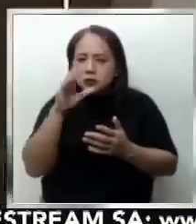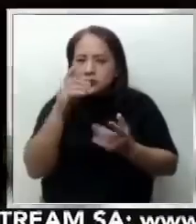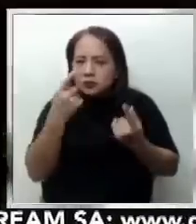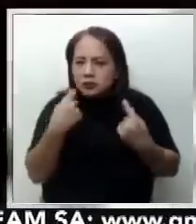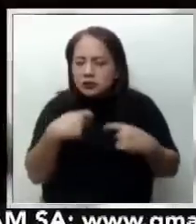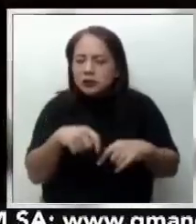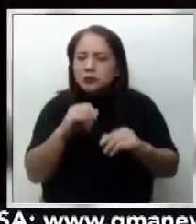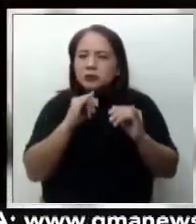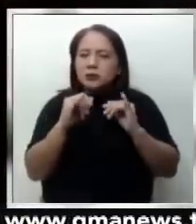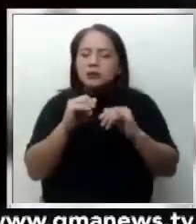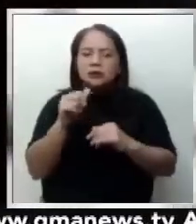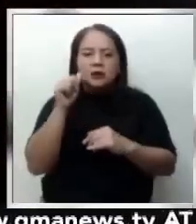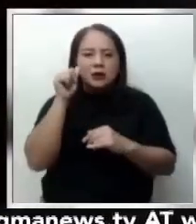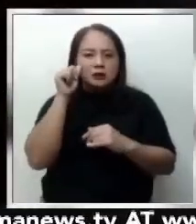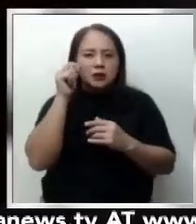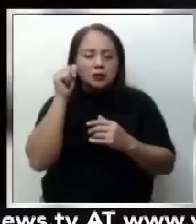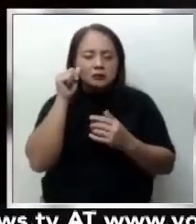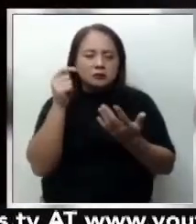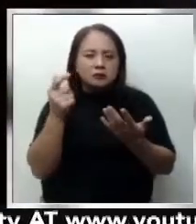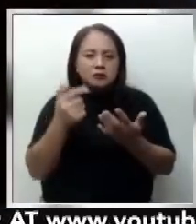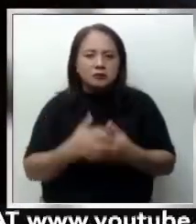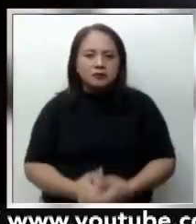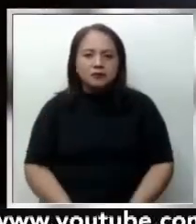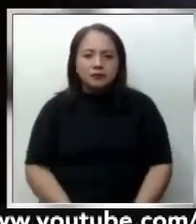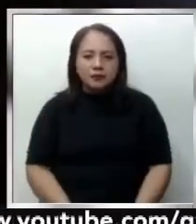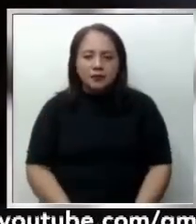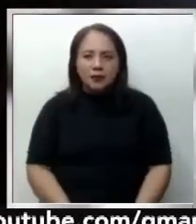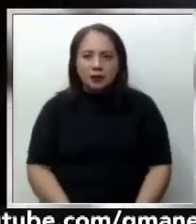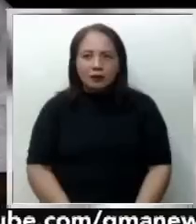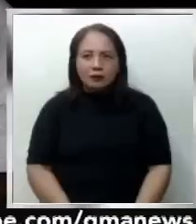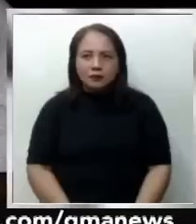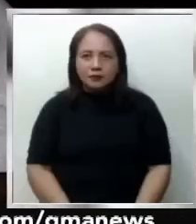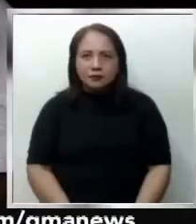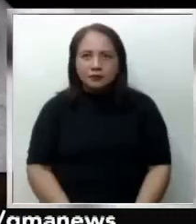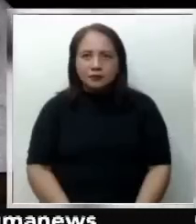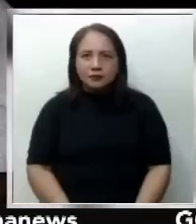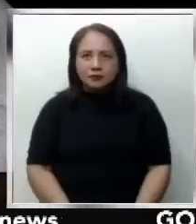Ang. Para sa GMA Integrated News, Emil Sumangil, Lakatutok, 24 Oras.